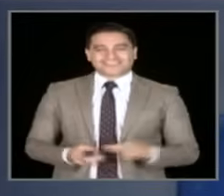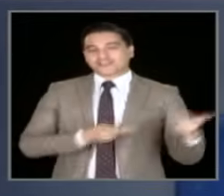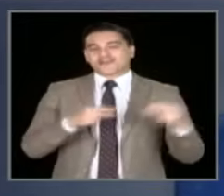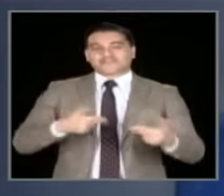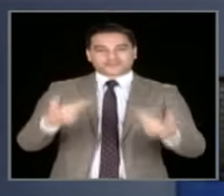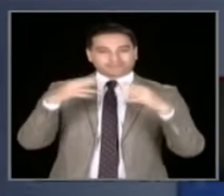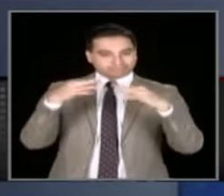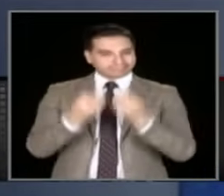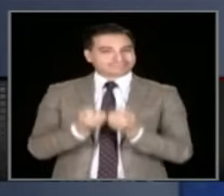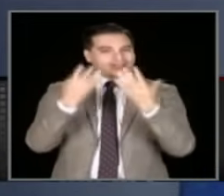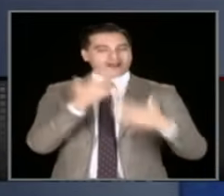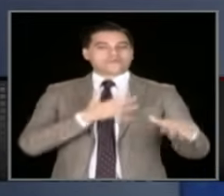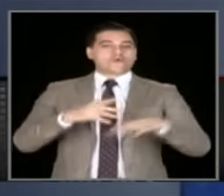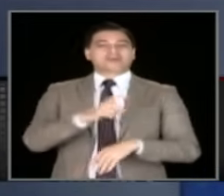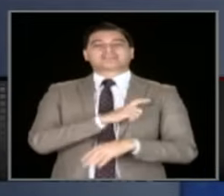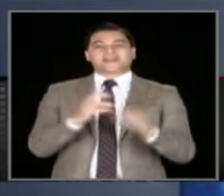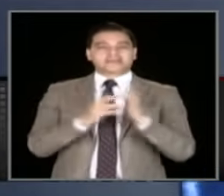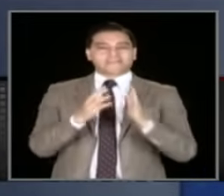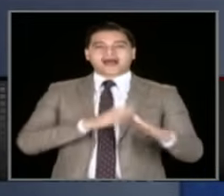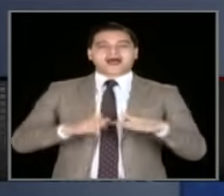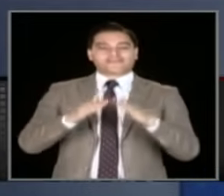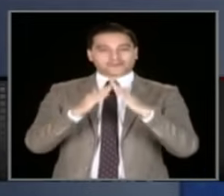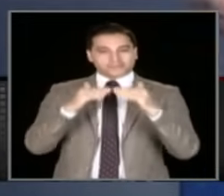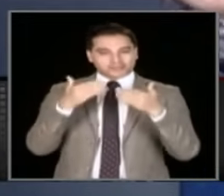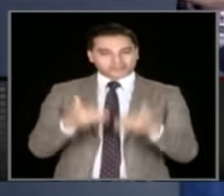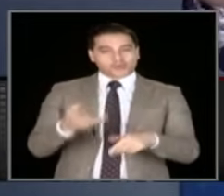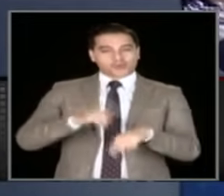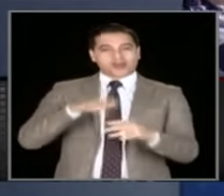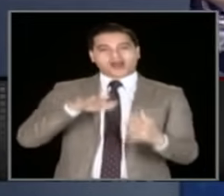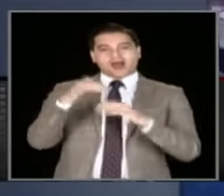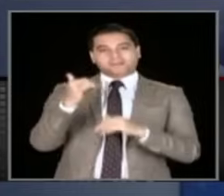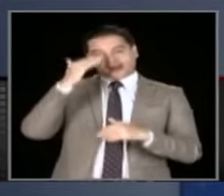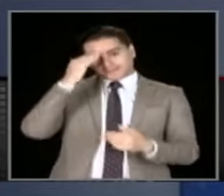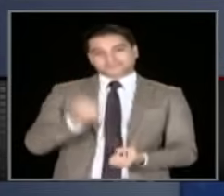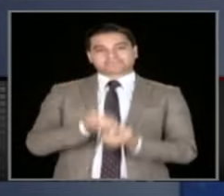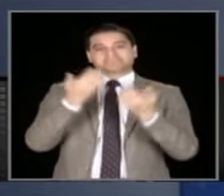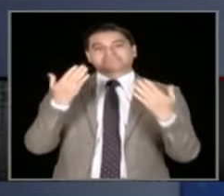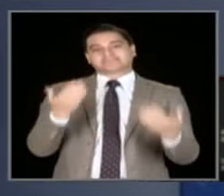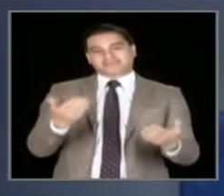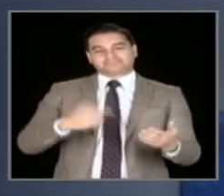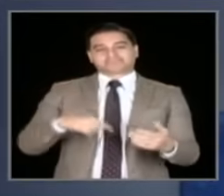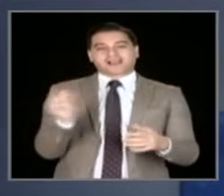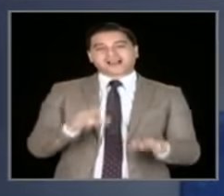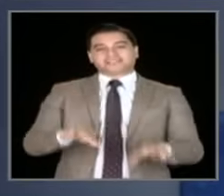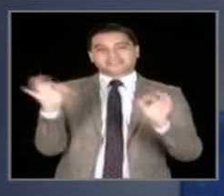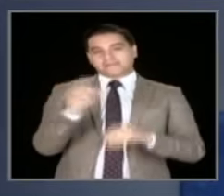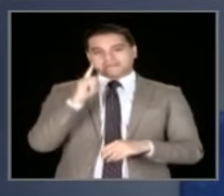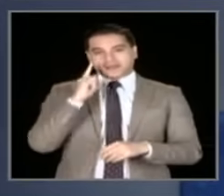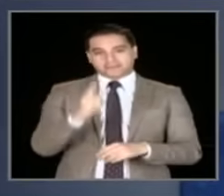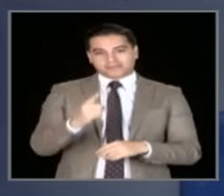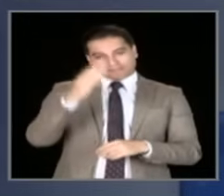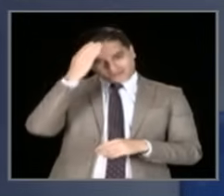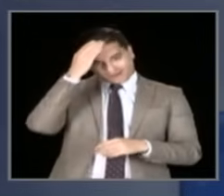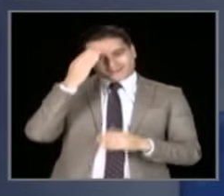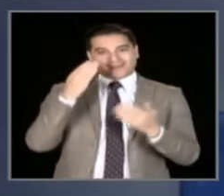ضيوفنا في الاستوديو مشاهدينا الكرام وطلبة الجامعات في مصر والعالم العربي، اهلا ومرحبا بكم وحلقه جديده